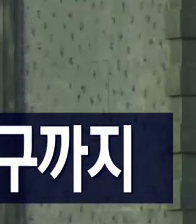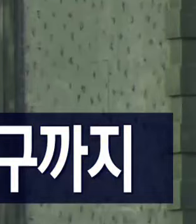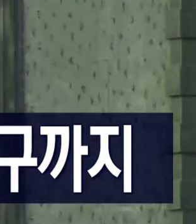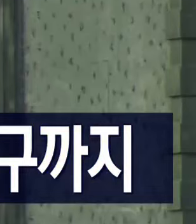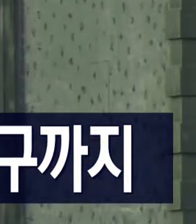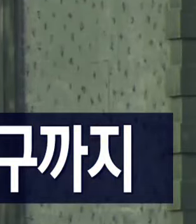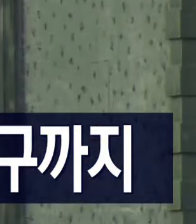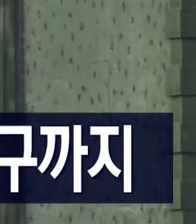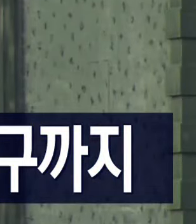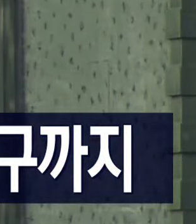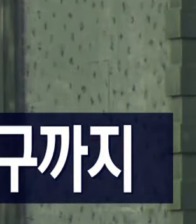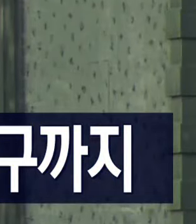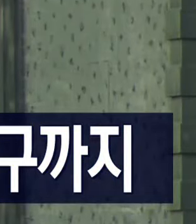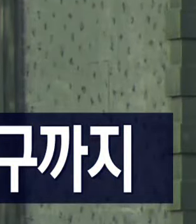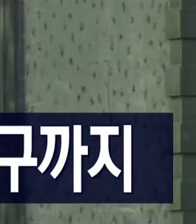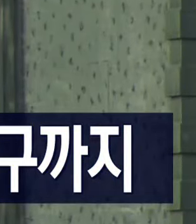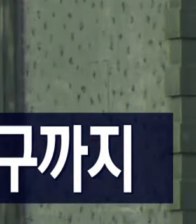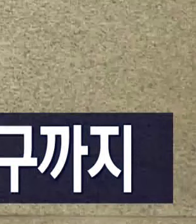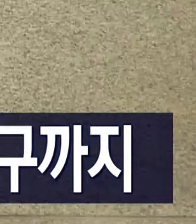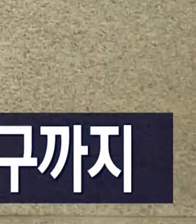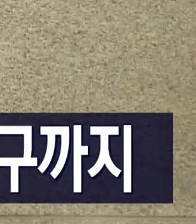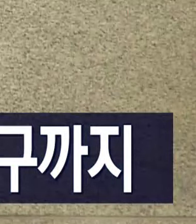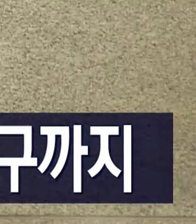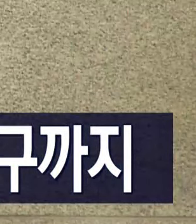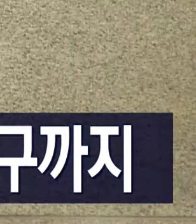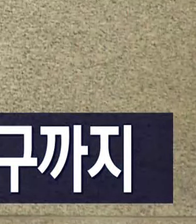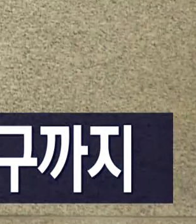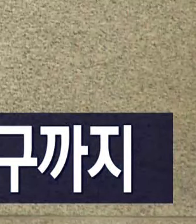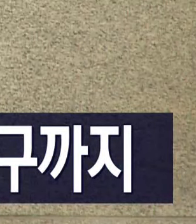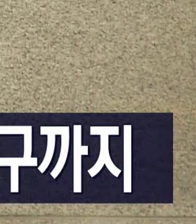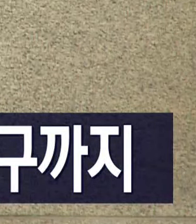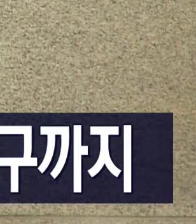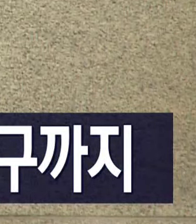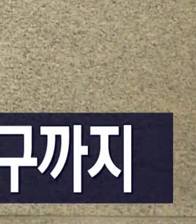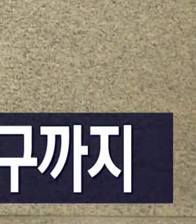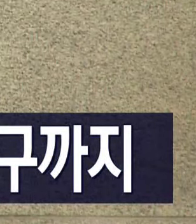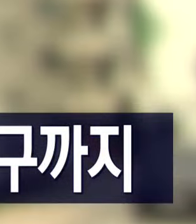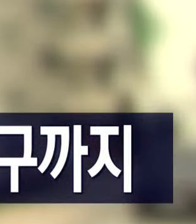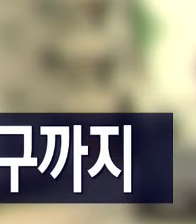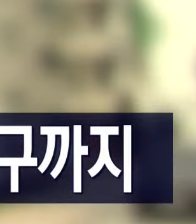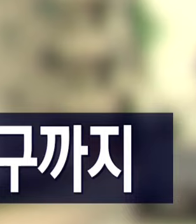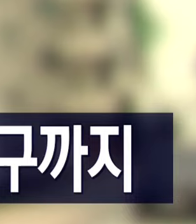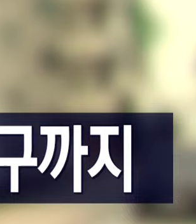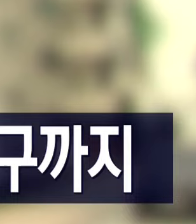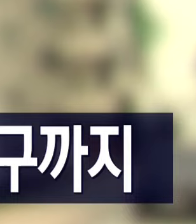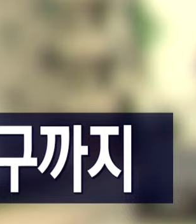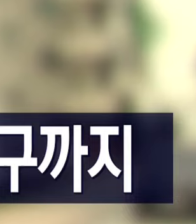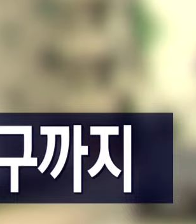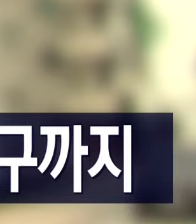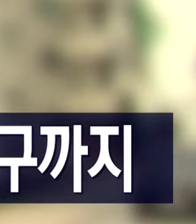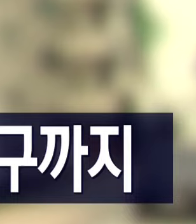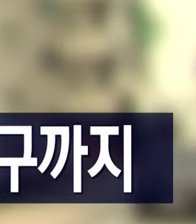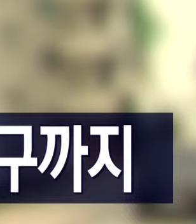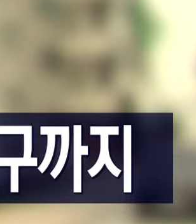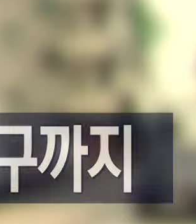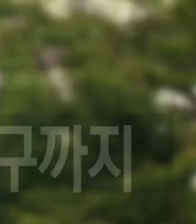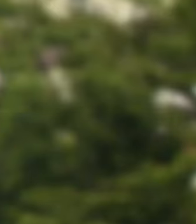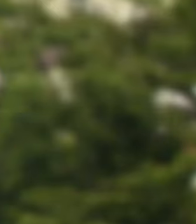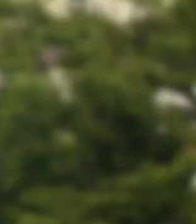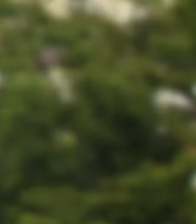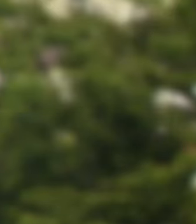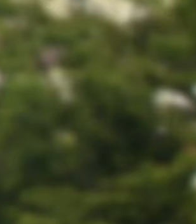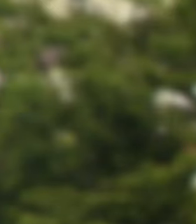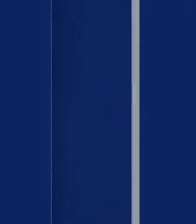복부 지역 숙박도 비상입니다. 숙박시설이 부족하다 보니 바가지 요금에다 심지어 웃돈을 요구하는 곳도 있습니다. 복부 이미지 실추 우려가